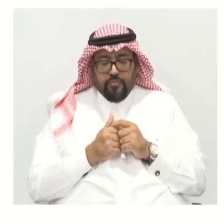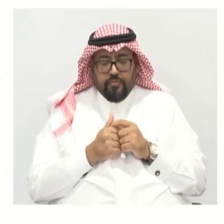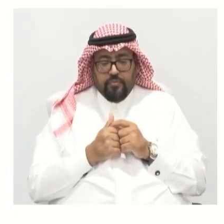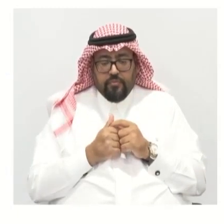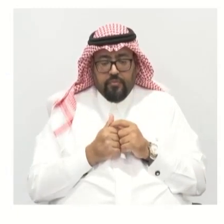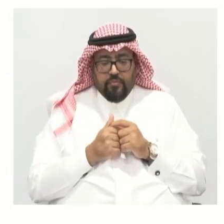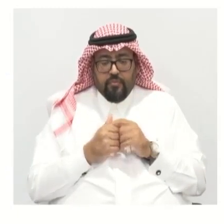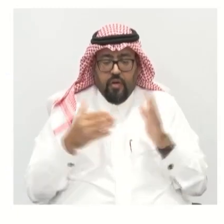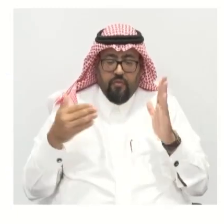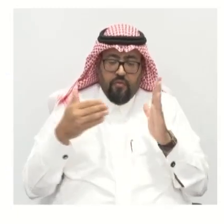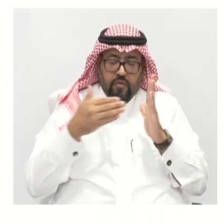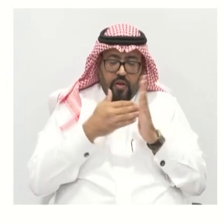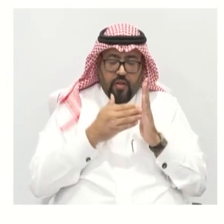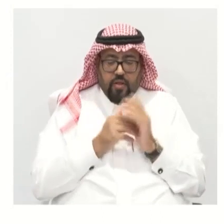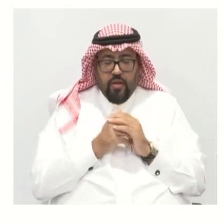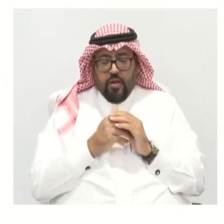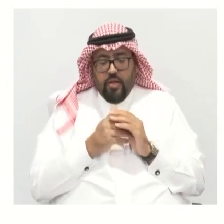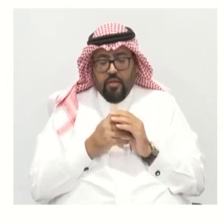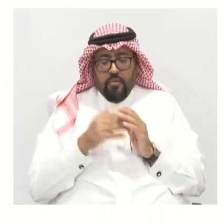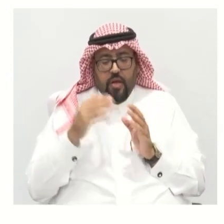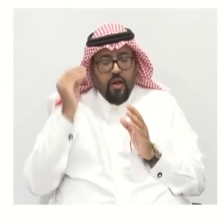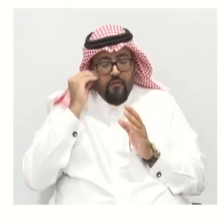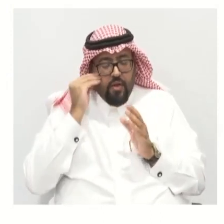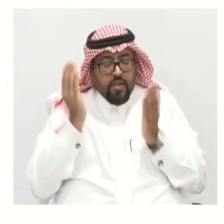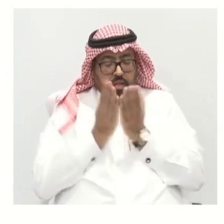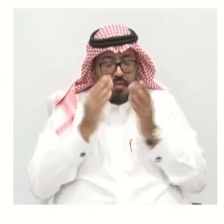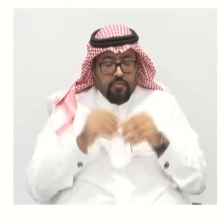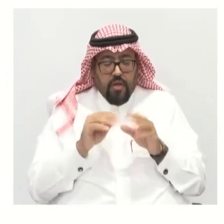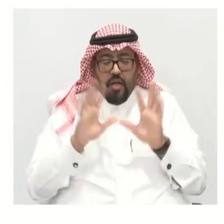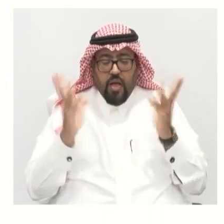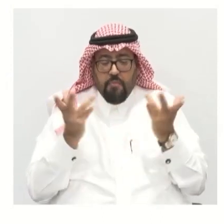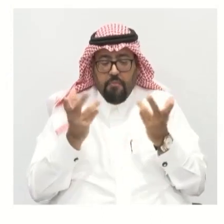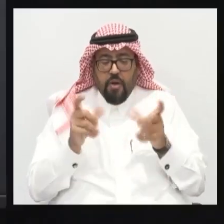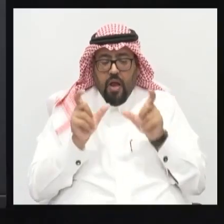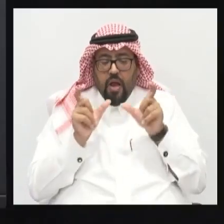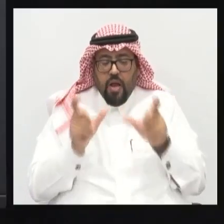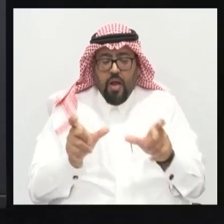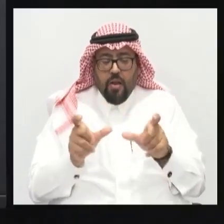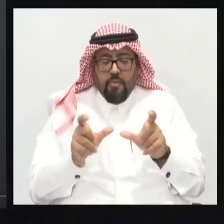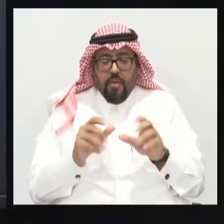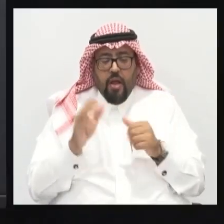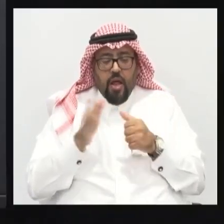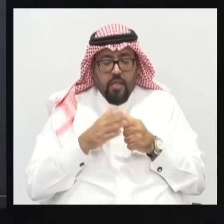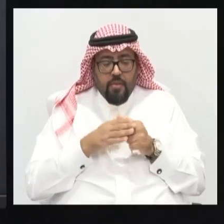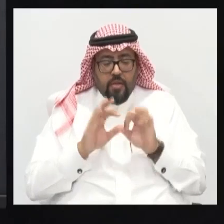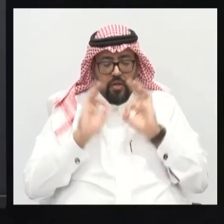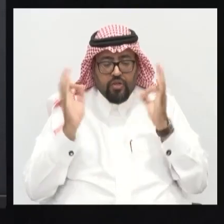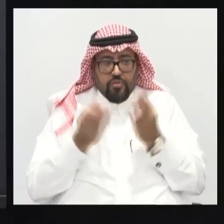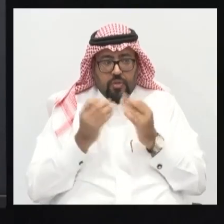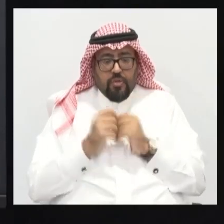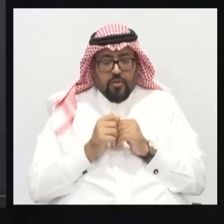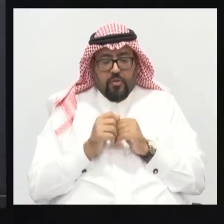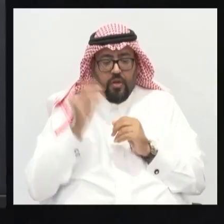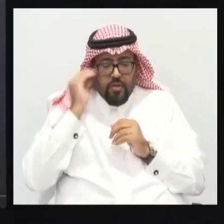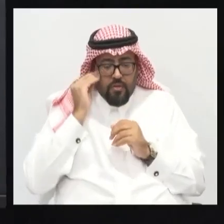ظون في الخاتمه تعرفنا في درسنا اليوم على عدد من الخدمات الاجتماعيه